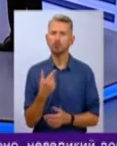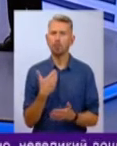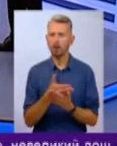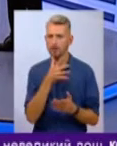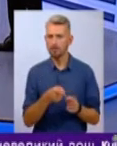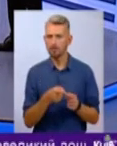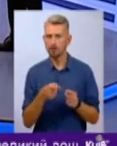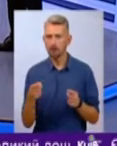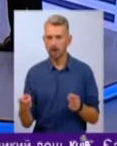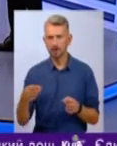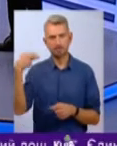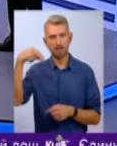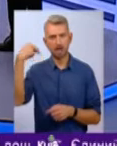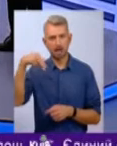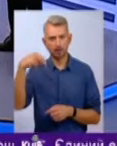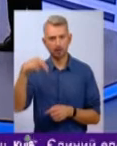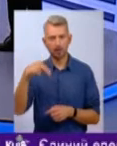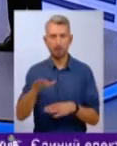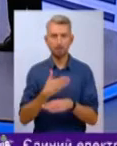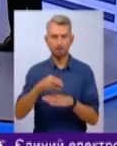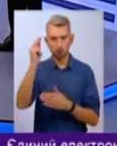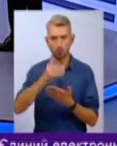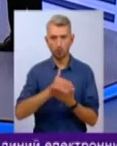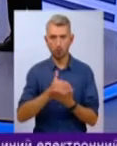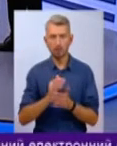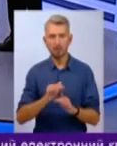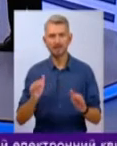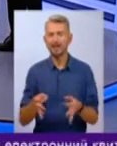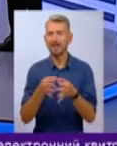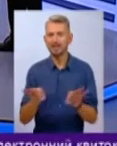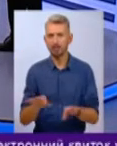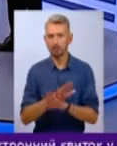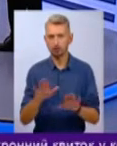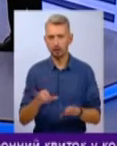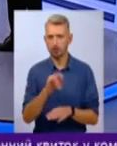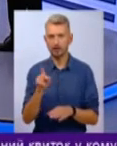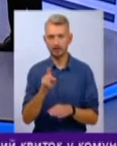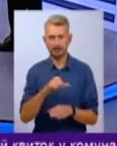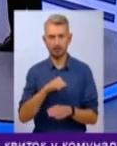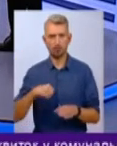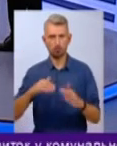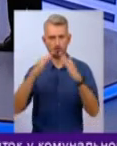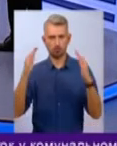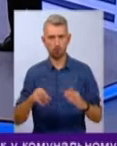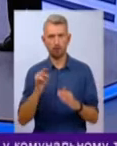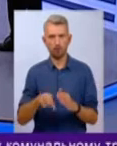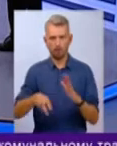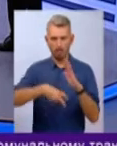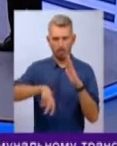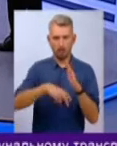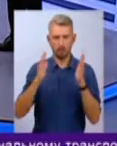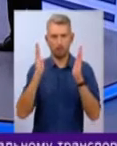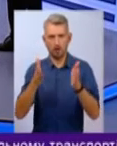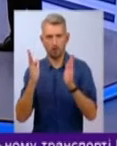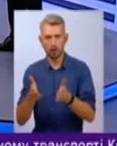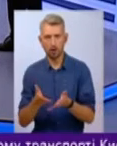час перерв між уроками дітей не випускають із самої школи? Вони знаходяться в коридорах.